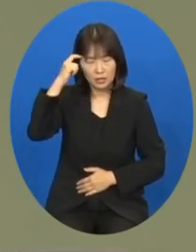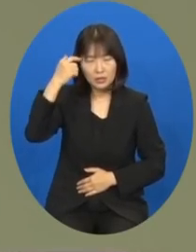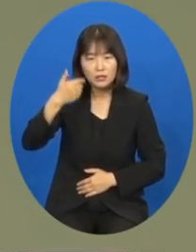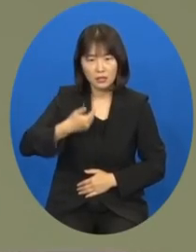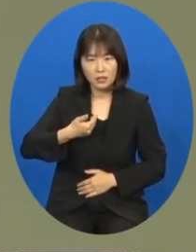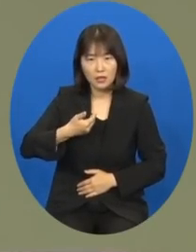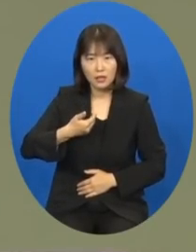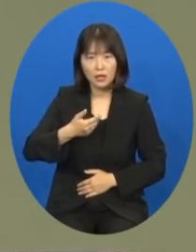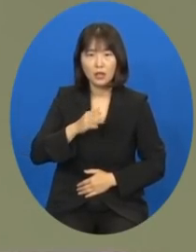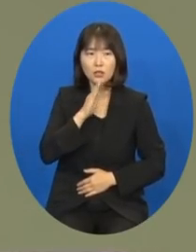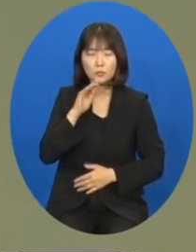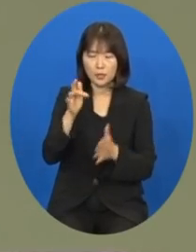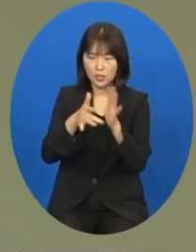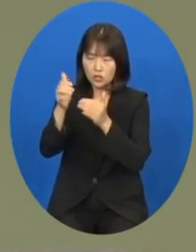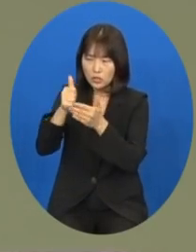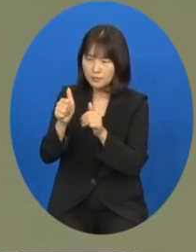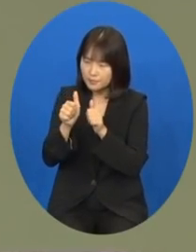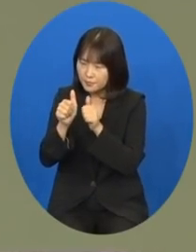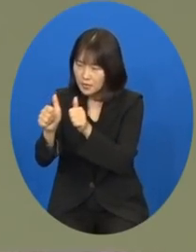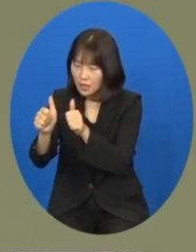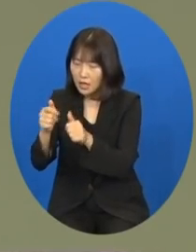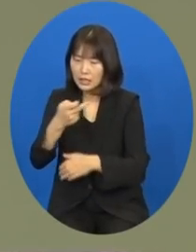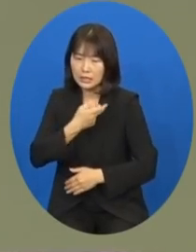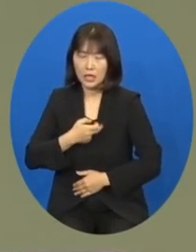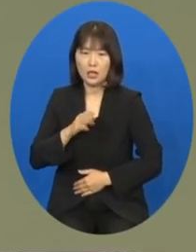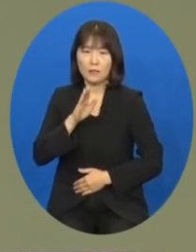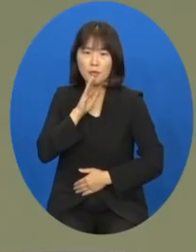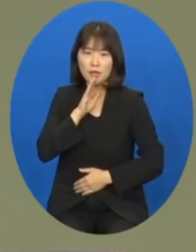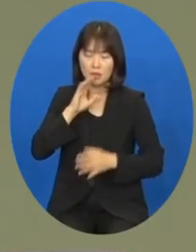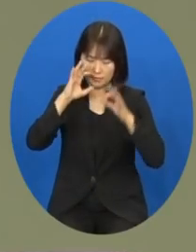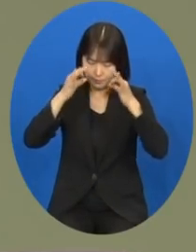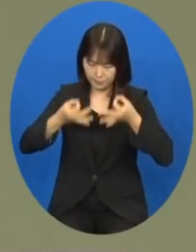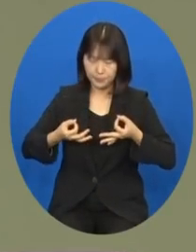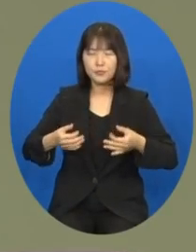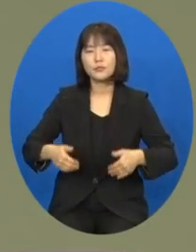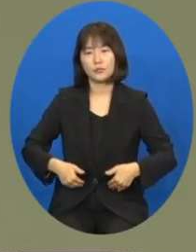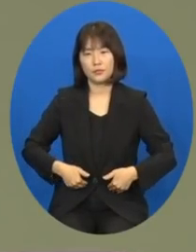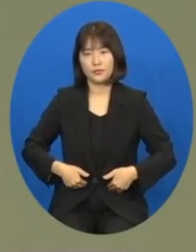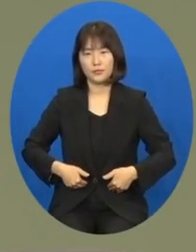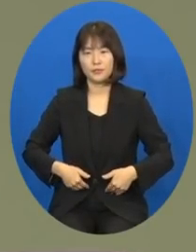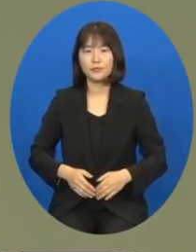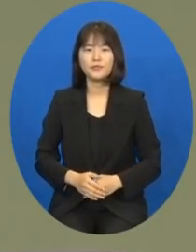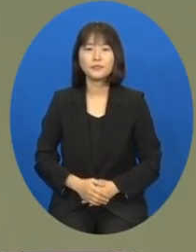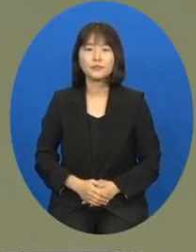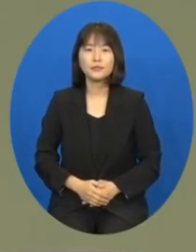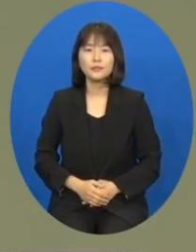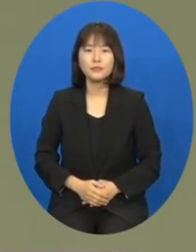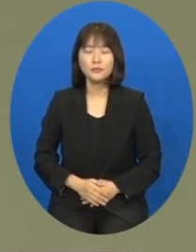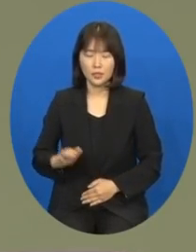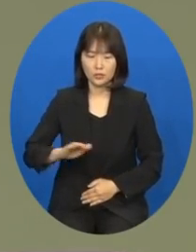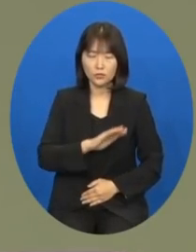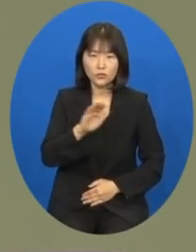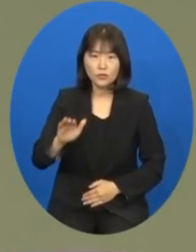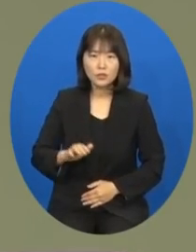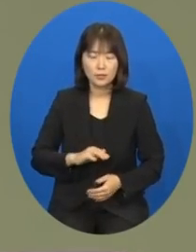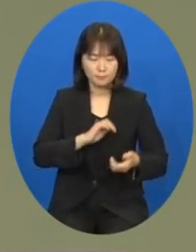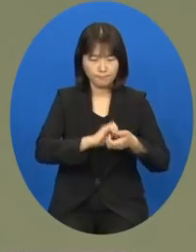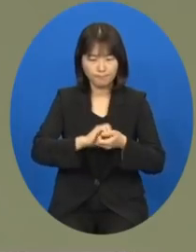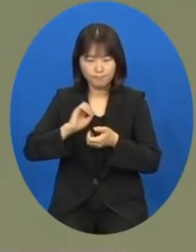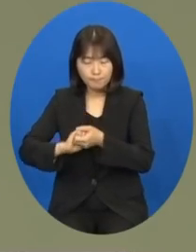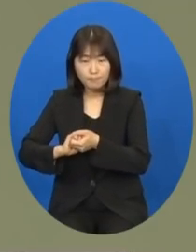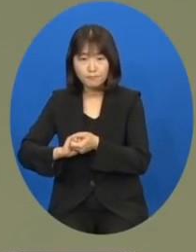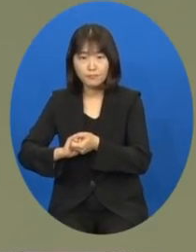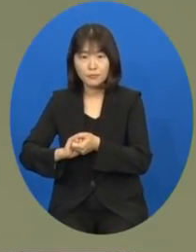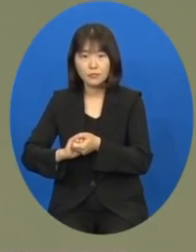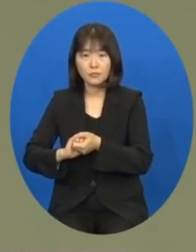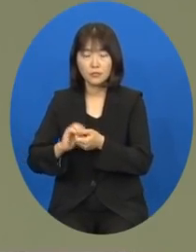예수님을 따라 가은은 아 그런 대자 인가를 점검할 수 있어야 됩니다 우리가 정기적으로 우리 건강 검증을